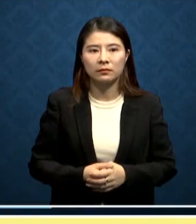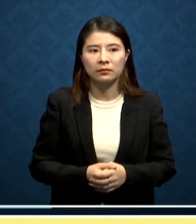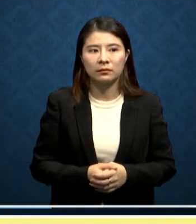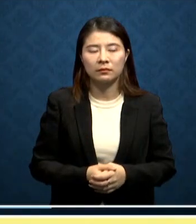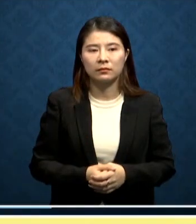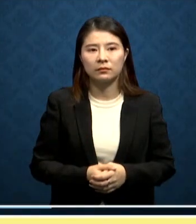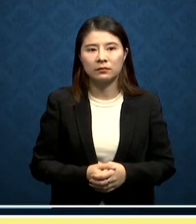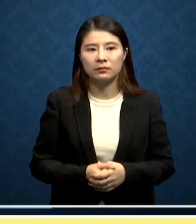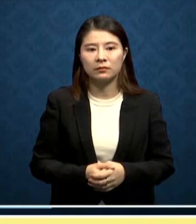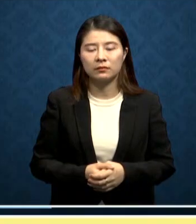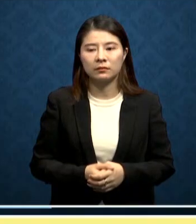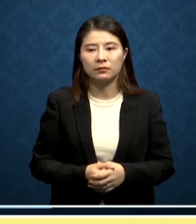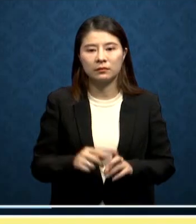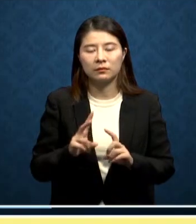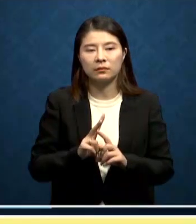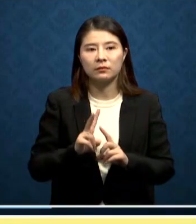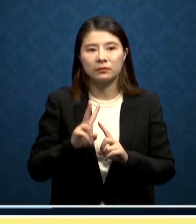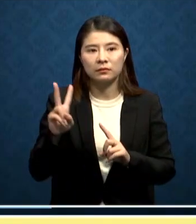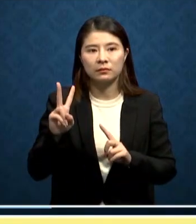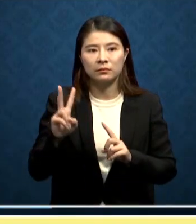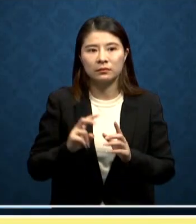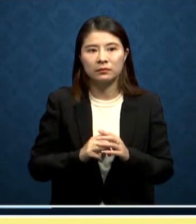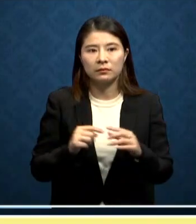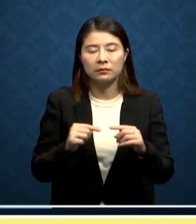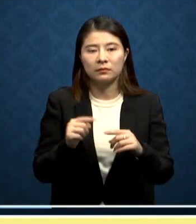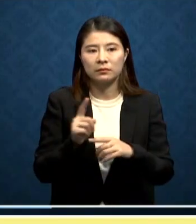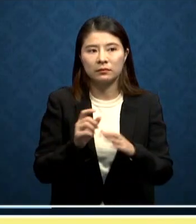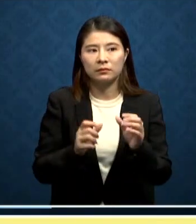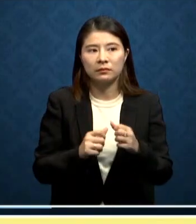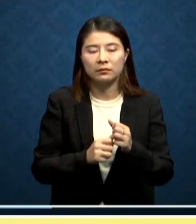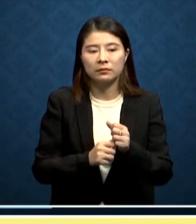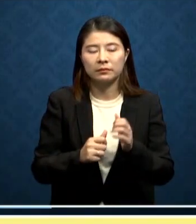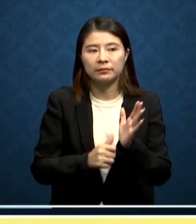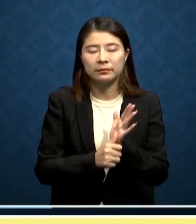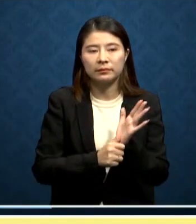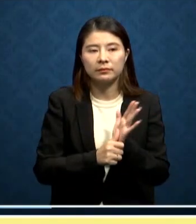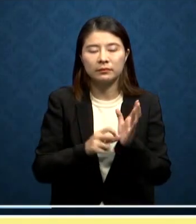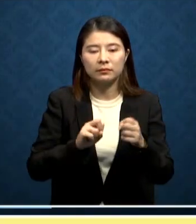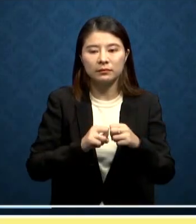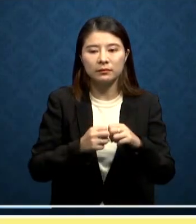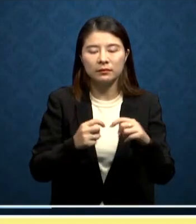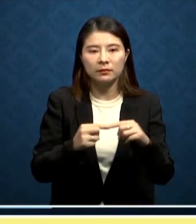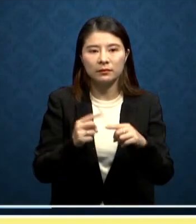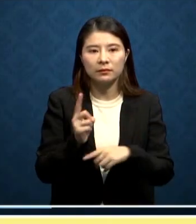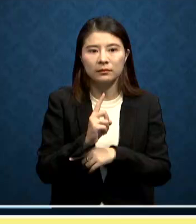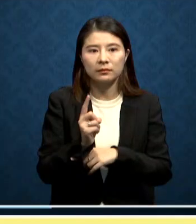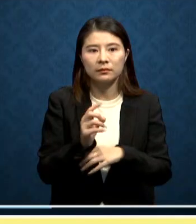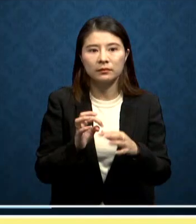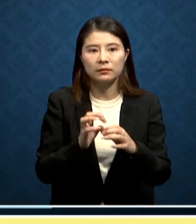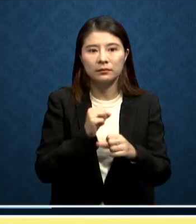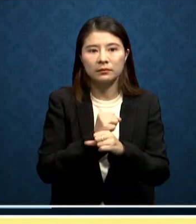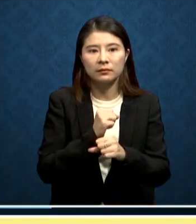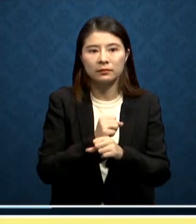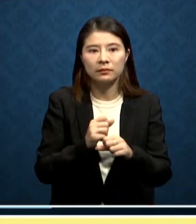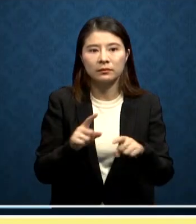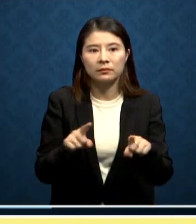พัธกิจที่ 2นี่ก็ดีแล้วท่านก็พยายามแก้ปัญหาแล้วที่เคยให้ความสังเกตเรื่องความซ้ำซ้อนกับเอ่อ